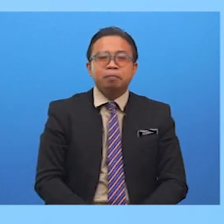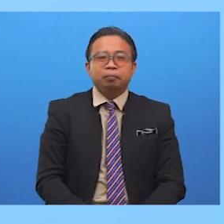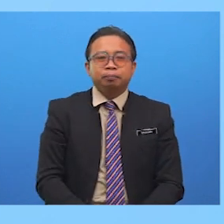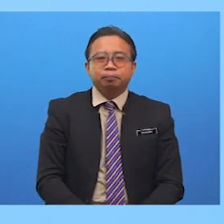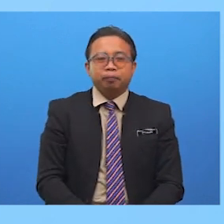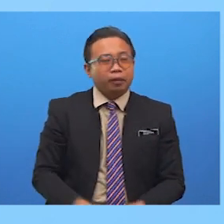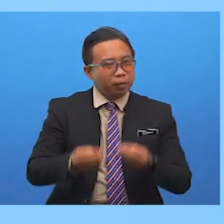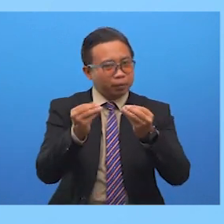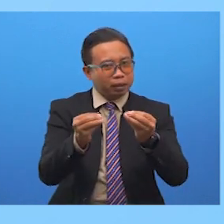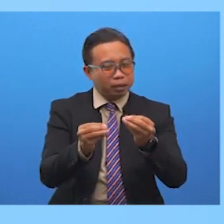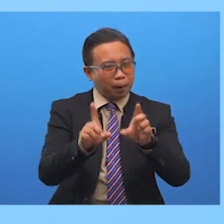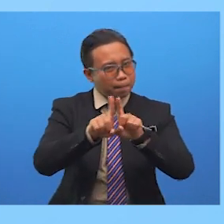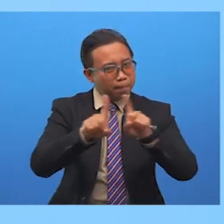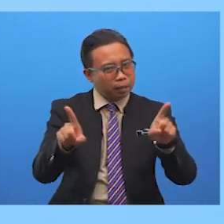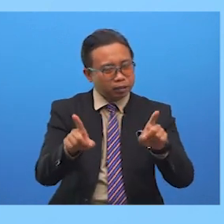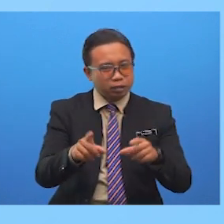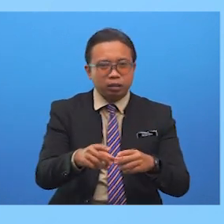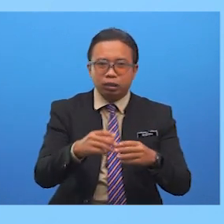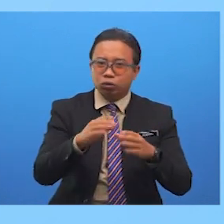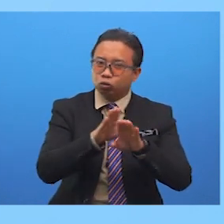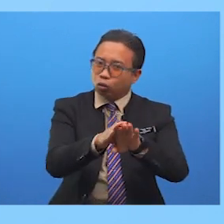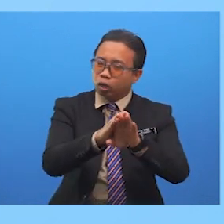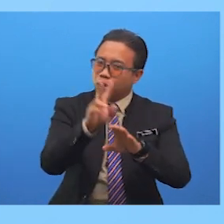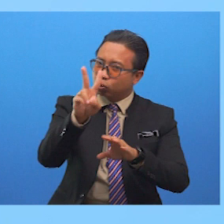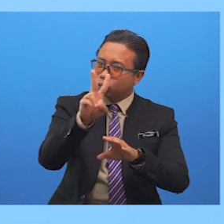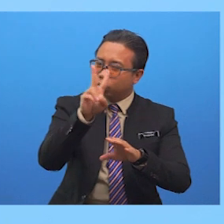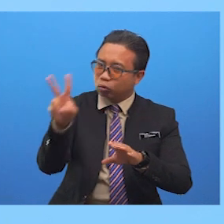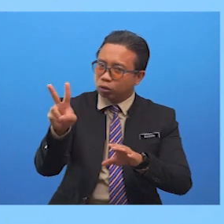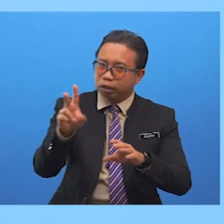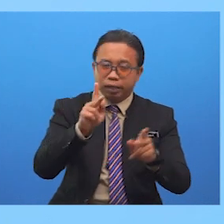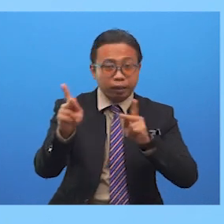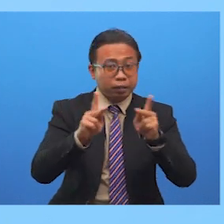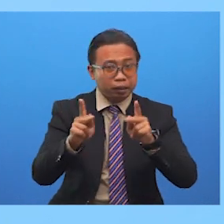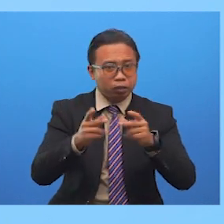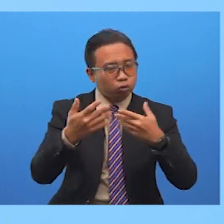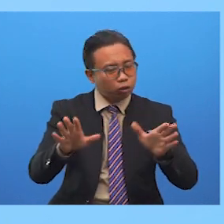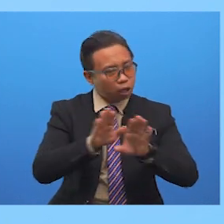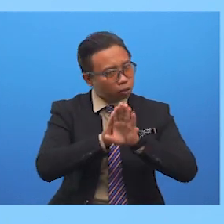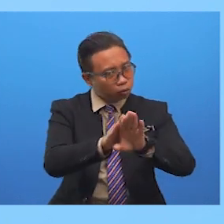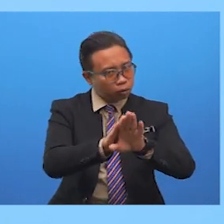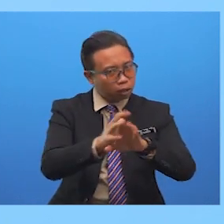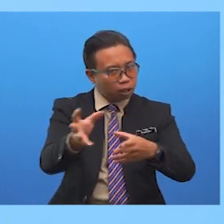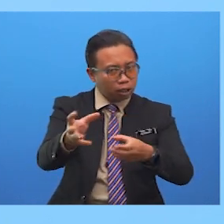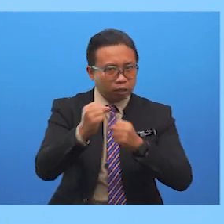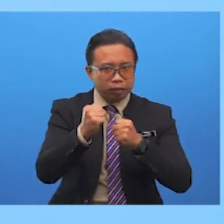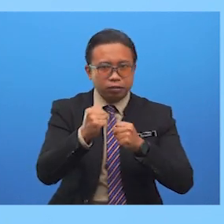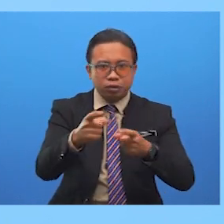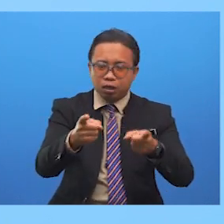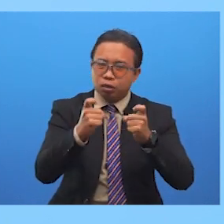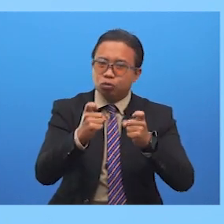make bezel laju bagi kedua-dua kereta tersebut setelah ditolak khas silaju